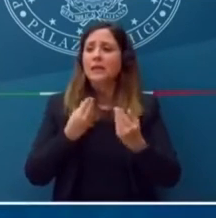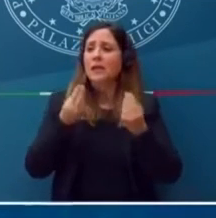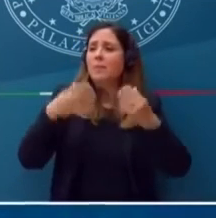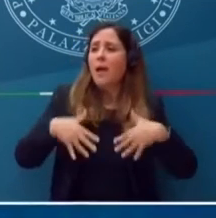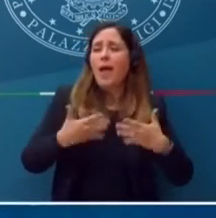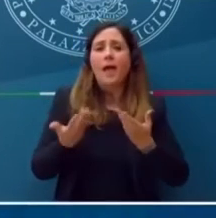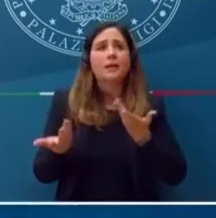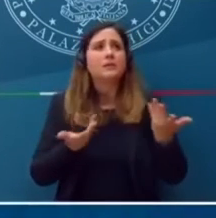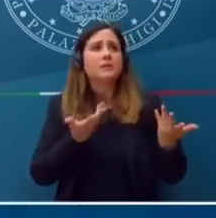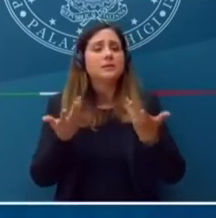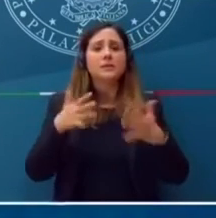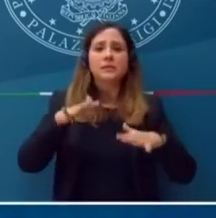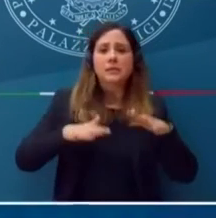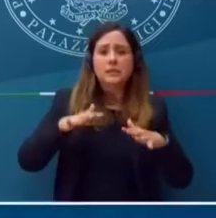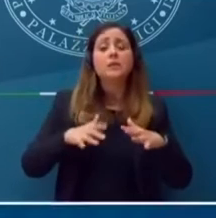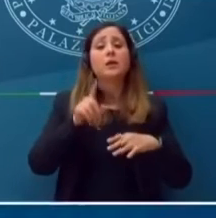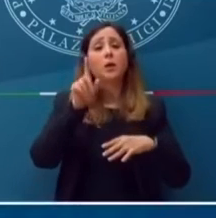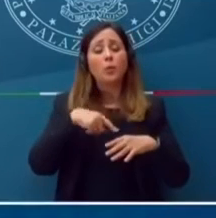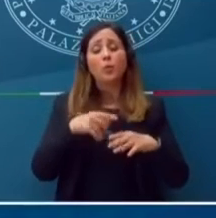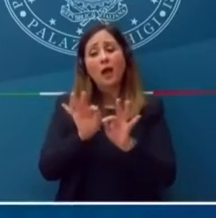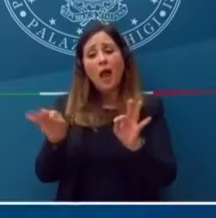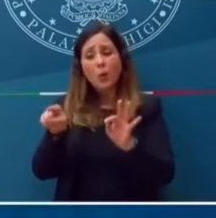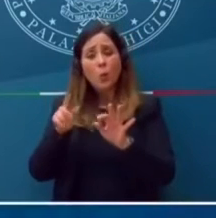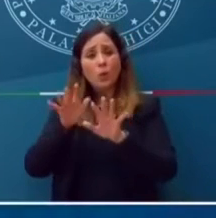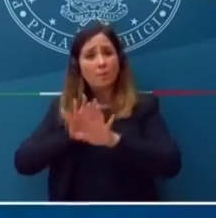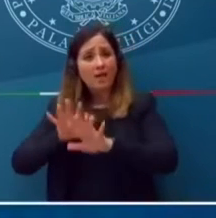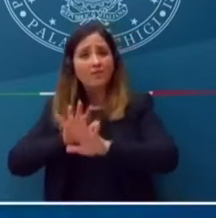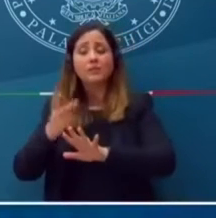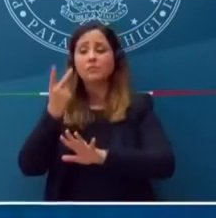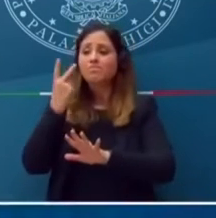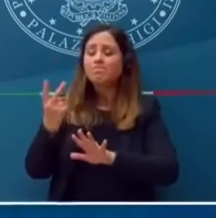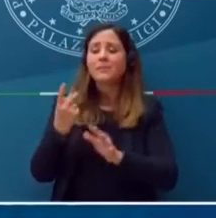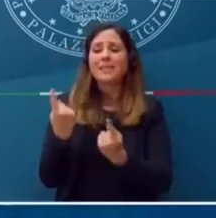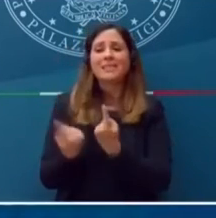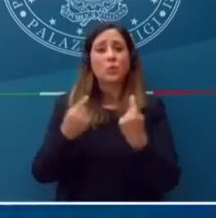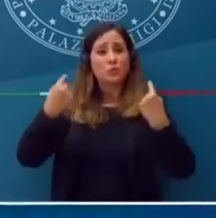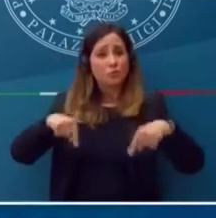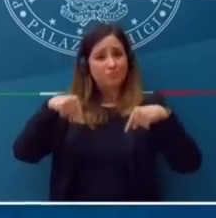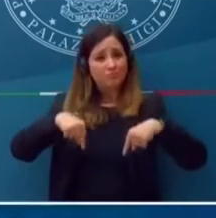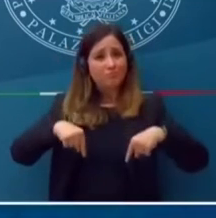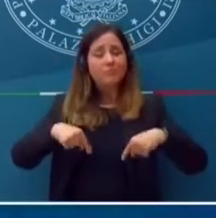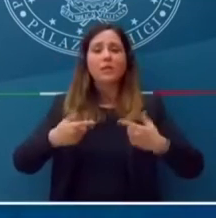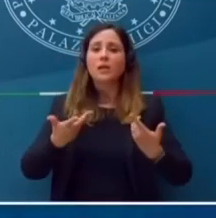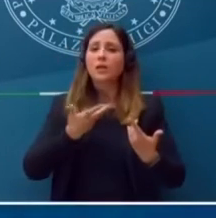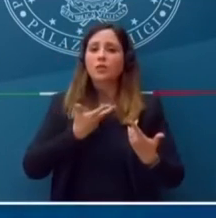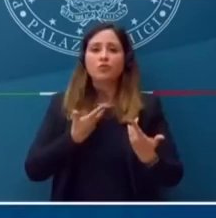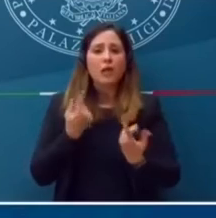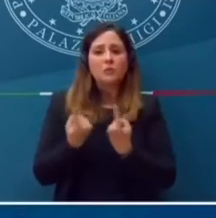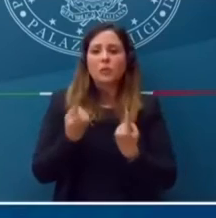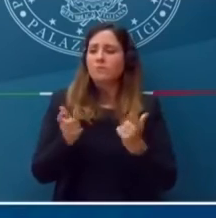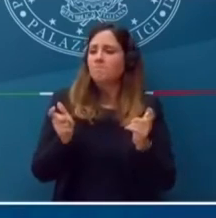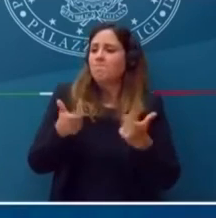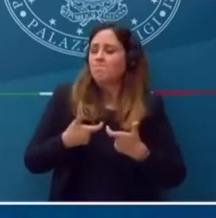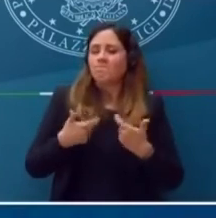manifestazione, questo l'ho detto più volte, il senso di alienazione che si ha in questa situazione di limitata mobilità, ma